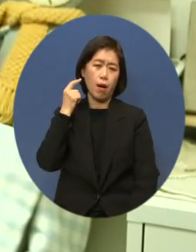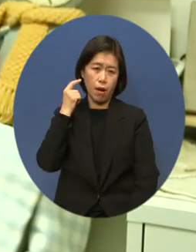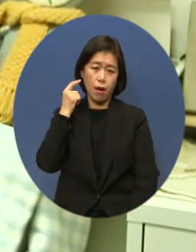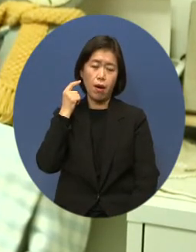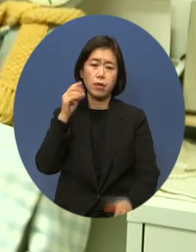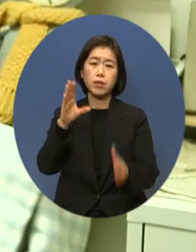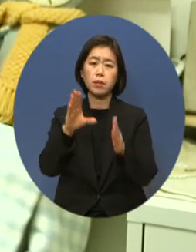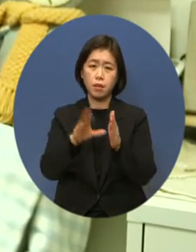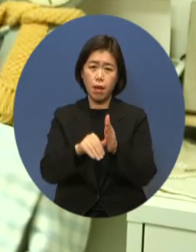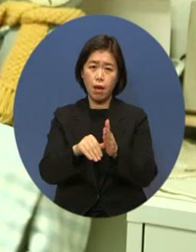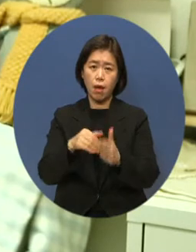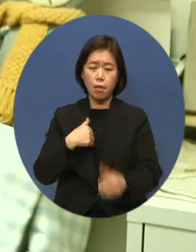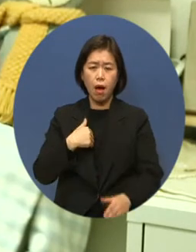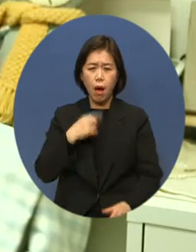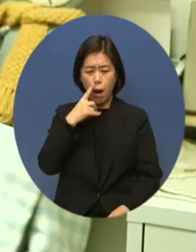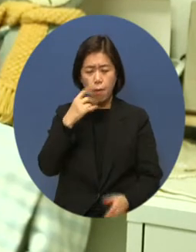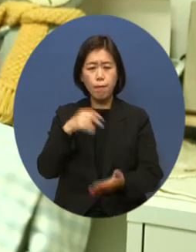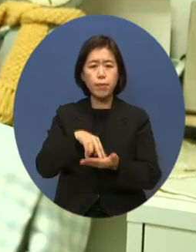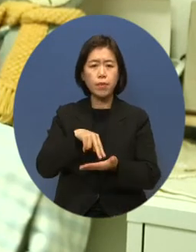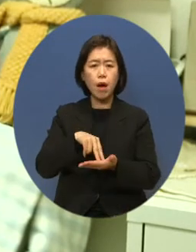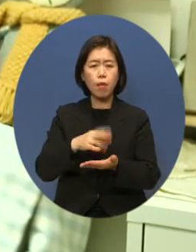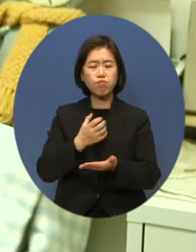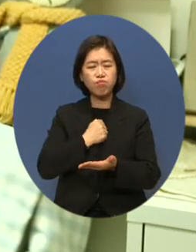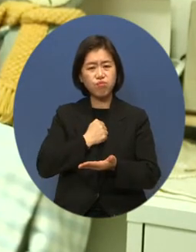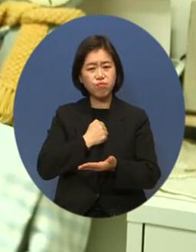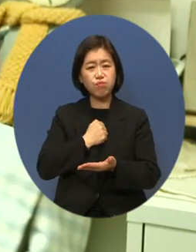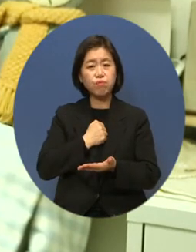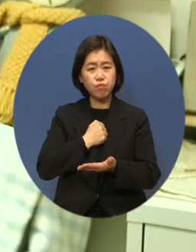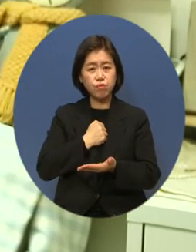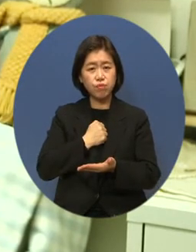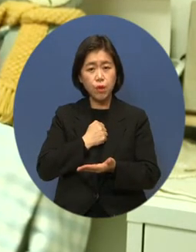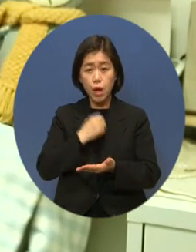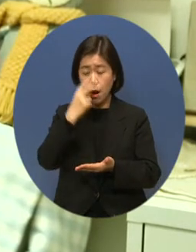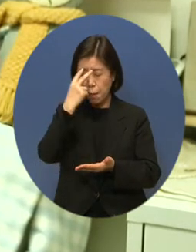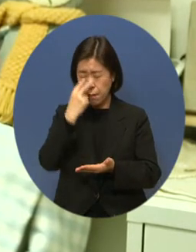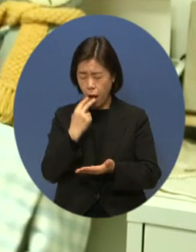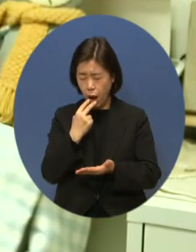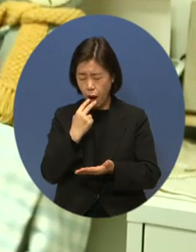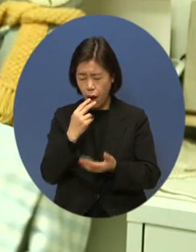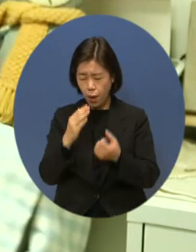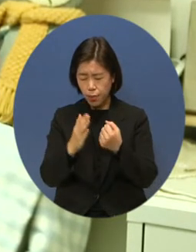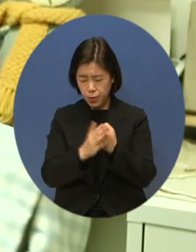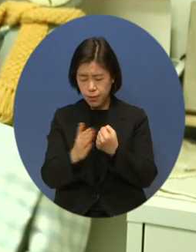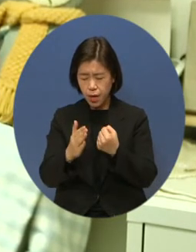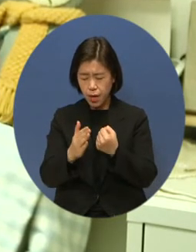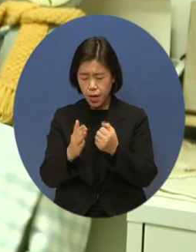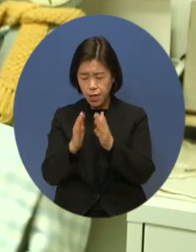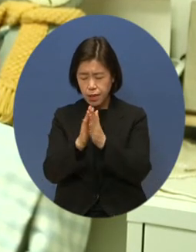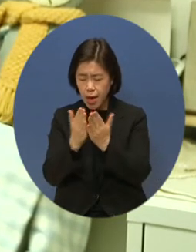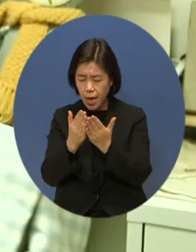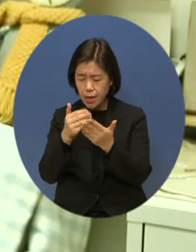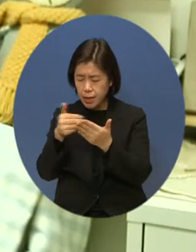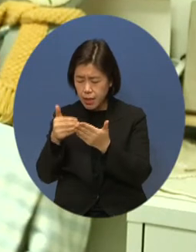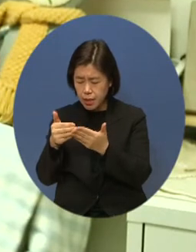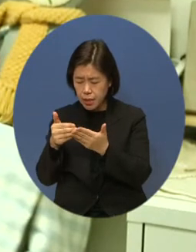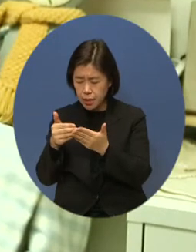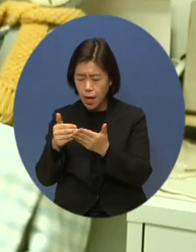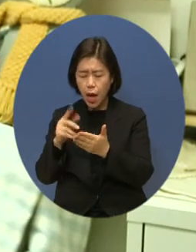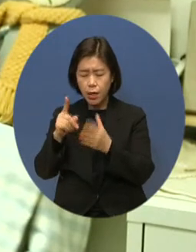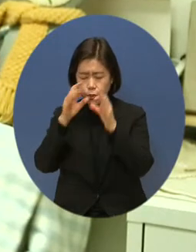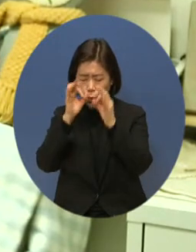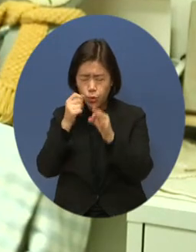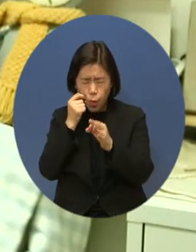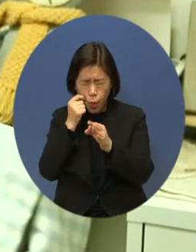좀 엄마로서 충격을 받았었어요. 눈이 안 보인다는 것만으로도 그림 동화책이나 보는